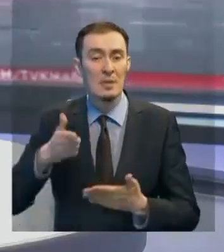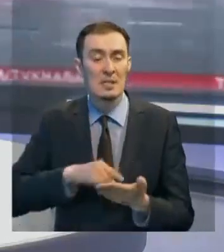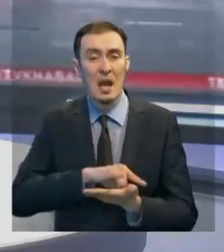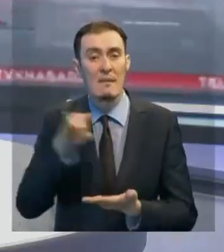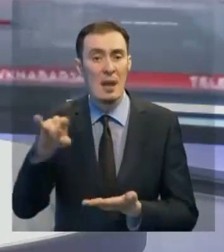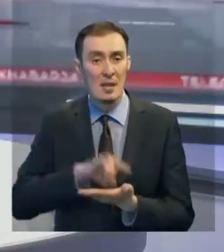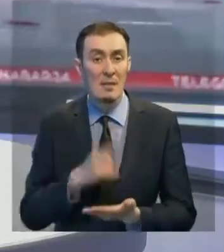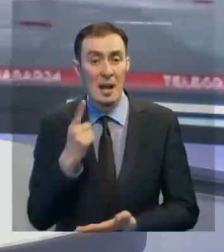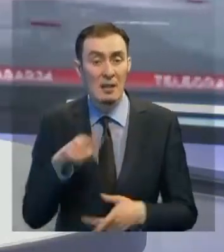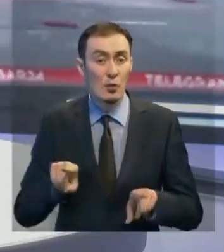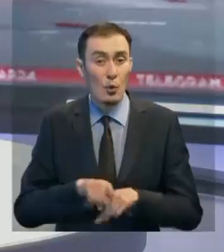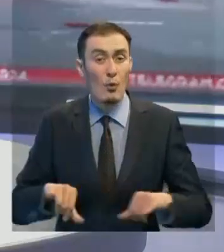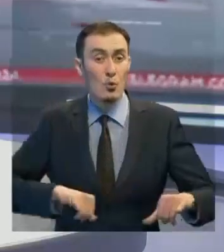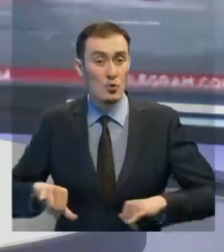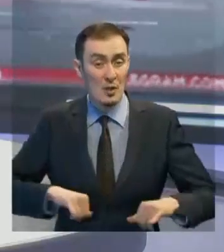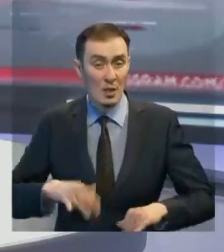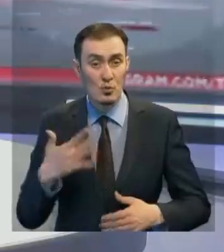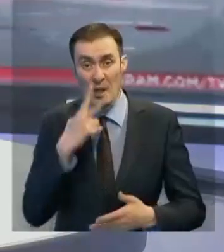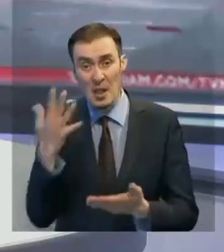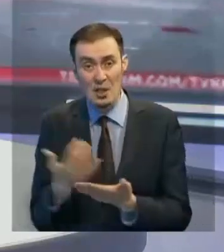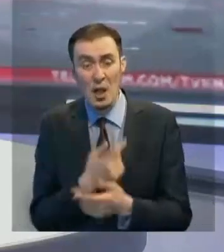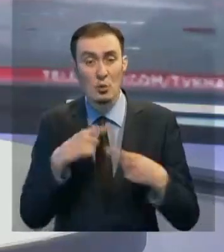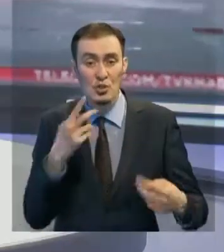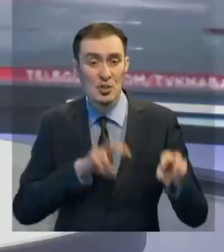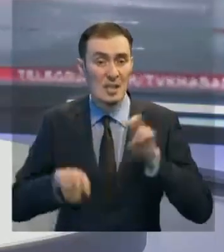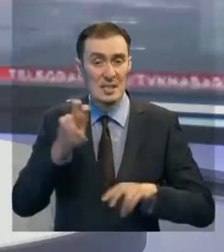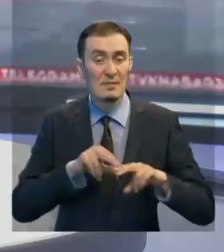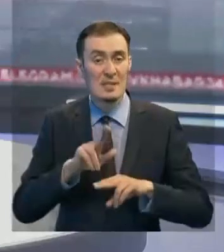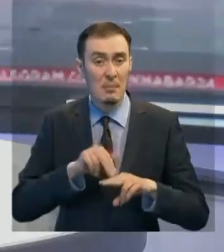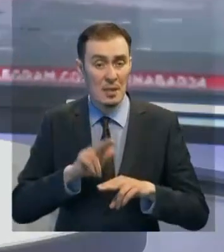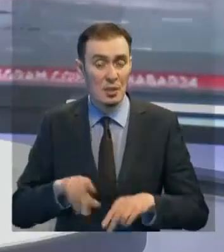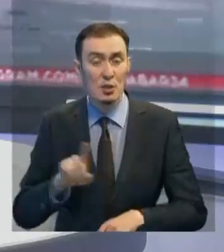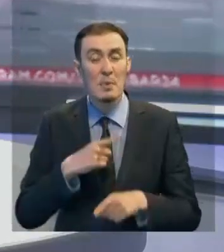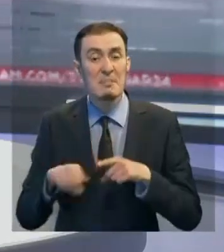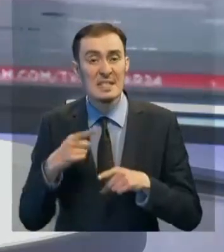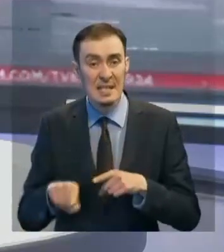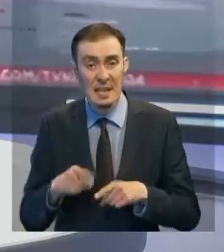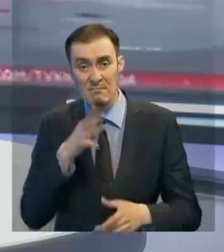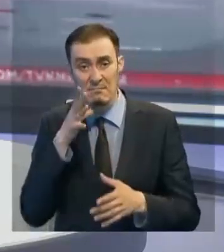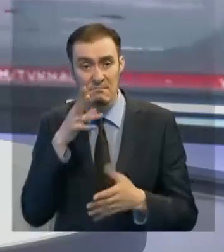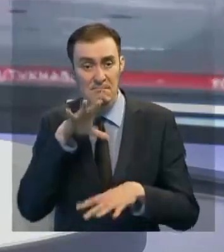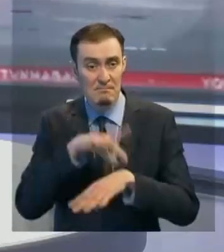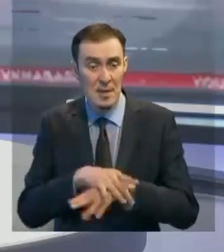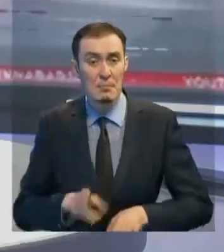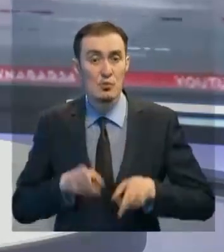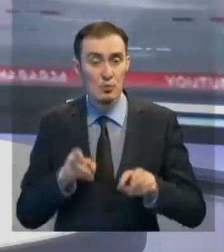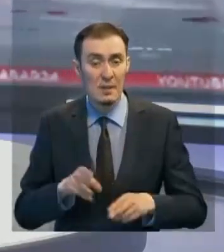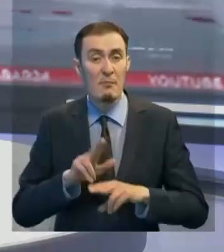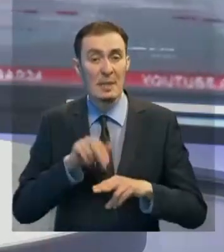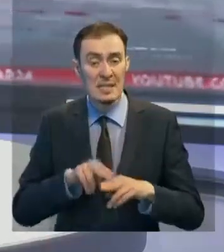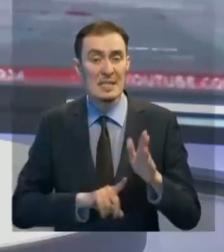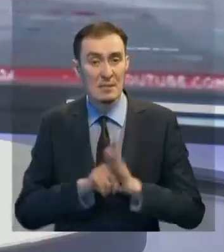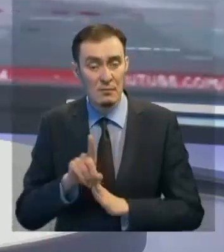авиарейсы 1 шутника уже нашли остальных сейчас разыскивают полицейским чтобы быстрее выйти на след преступников стражи порядка